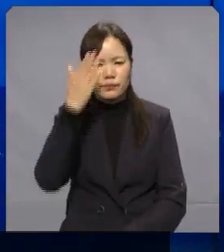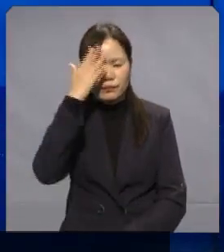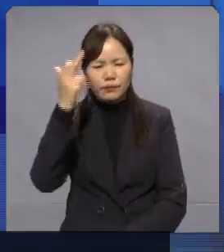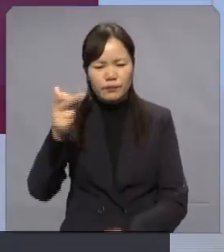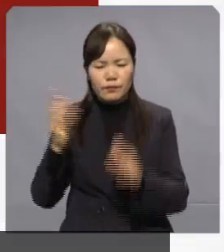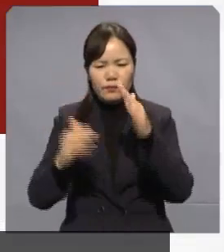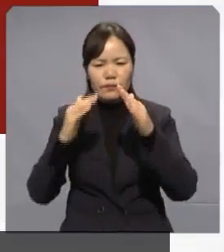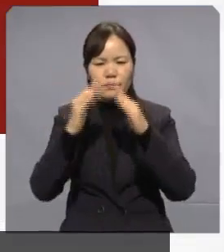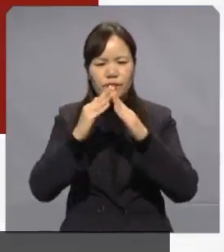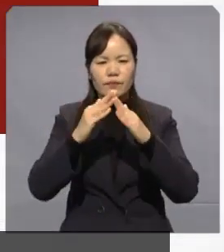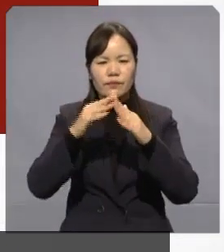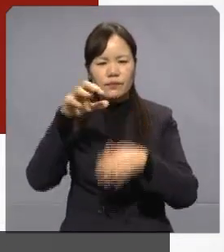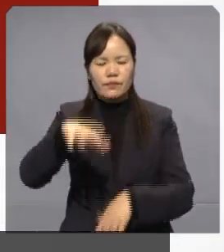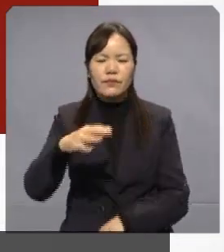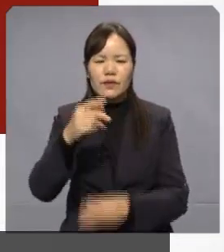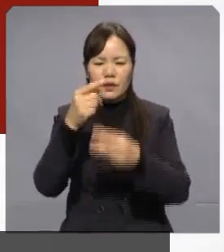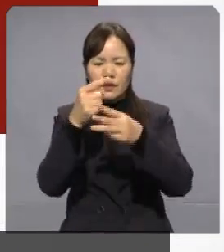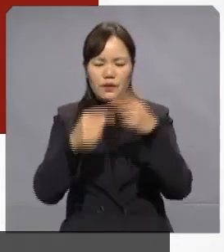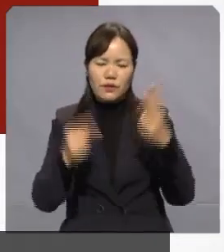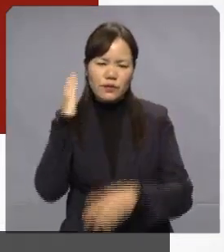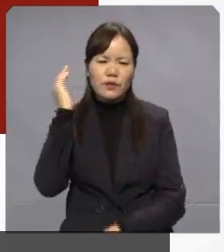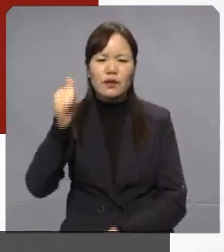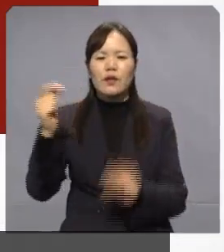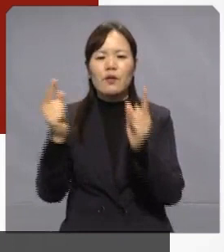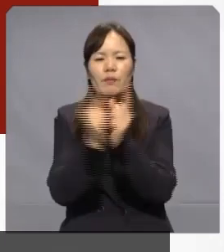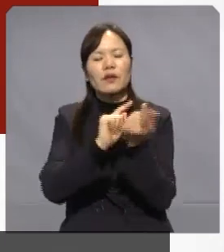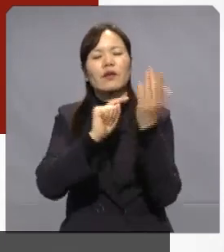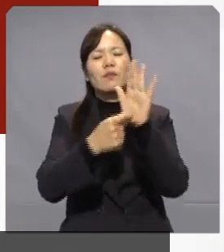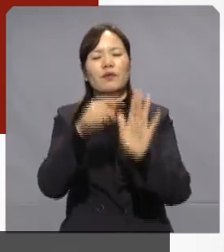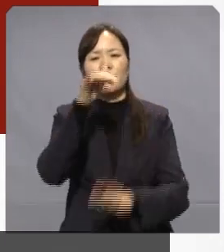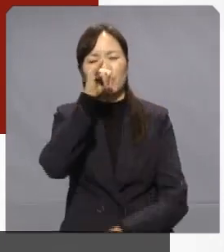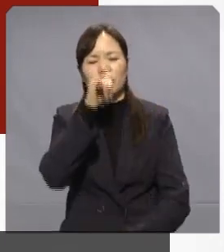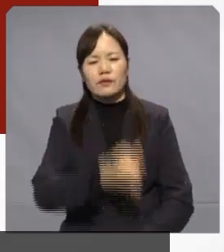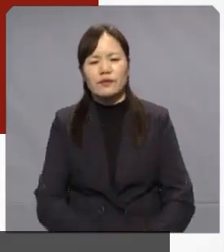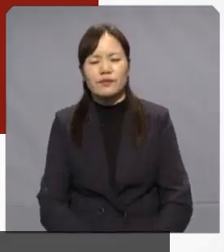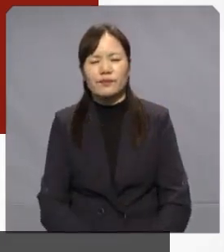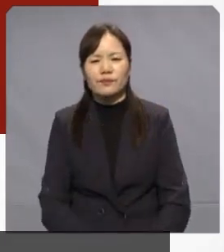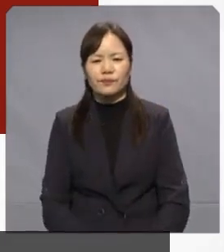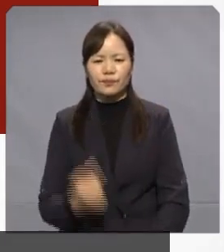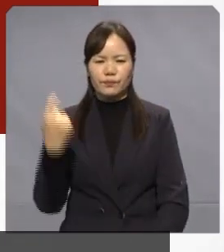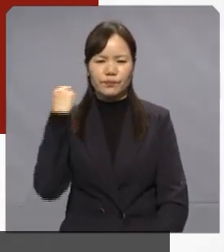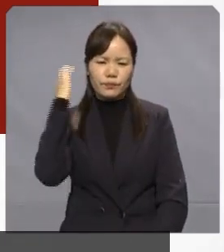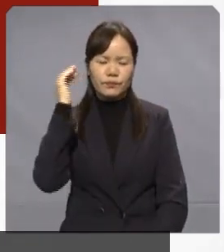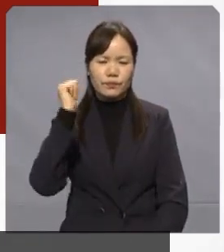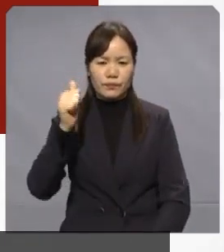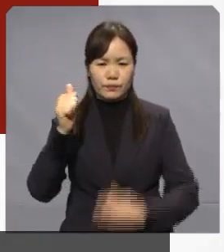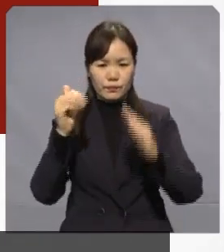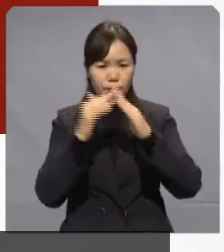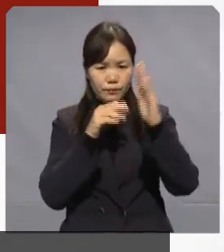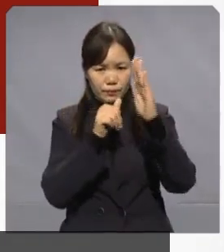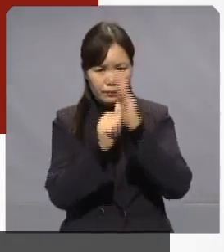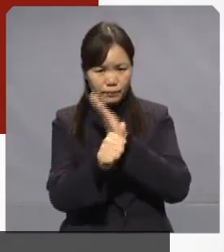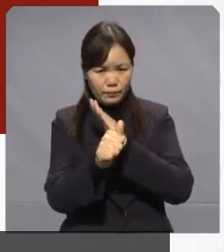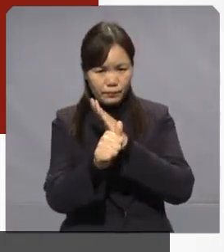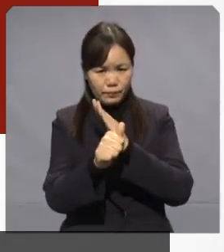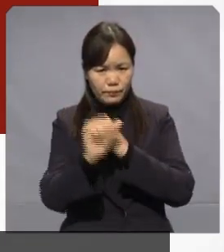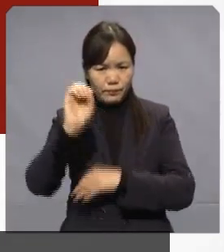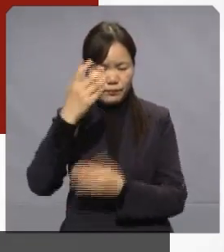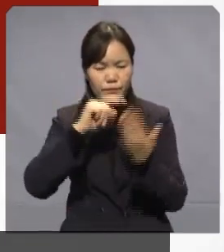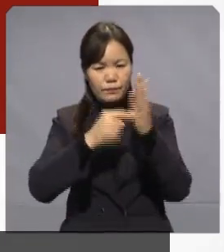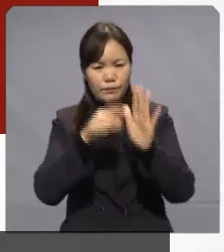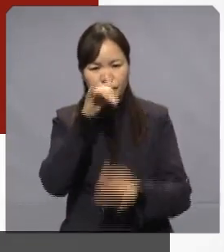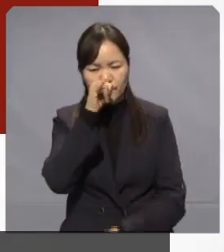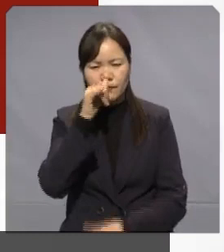관저에서 윤 대통령을 만났다는 보도가 있었습니다. 자, 어제 대통령 관저를 방문했다는 기사가 나왔는데